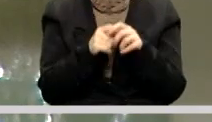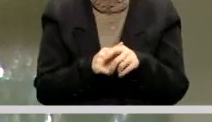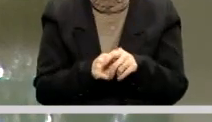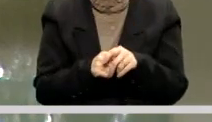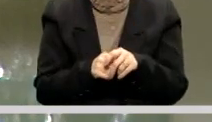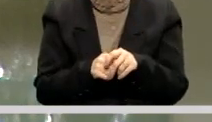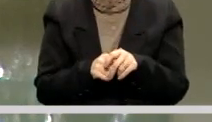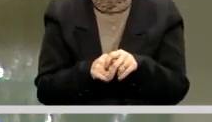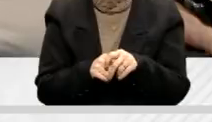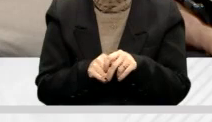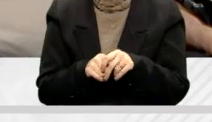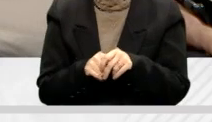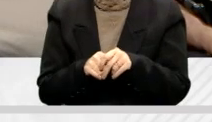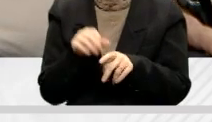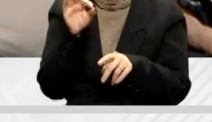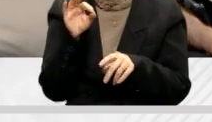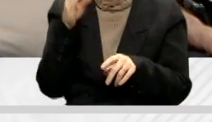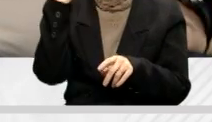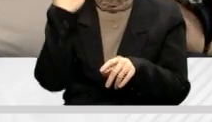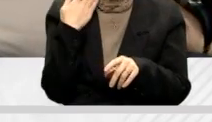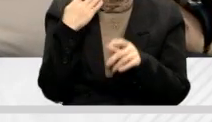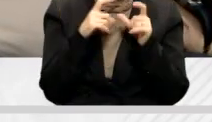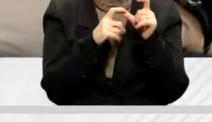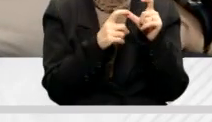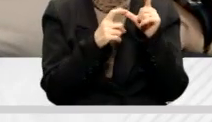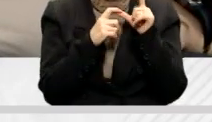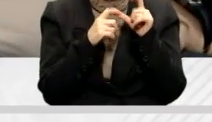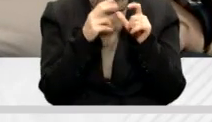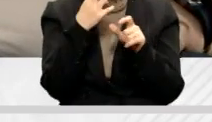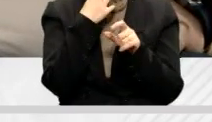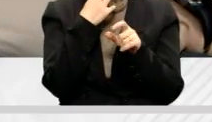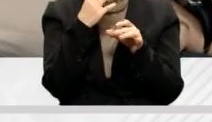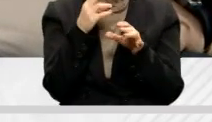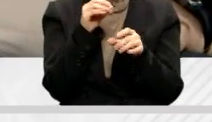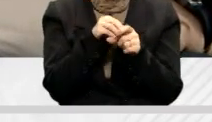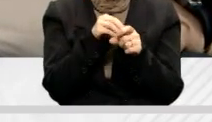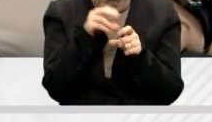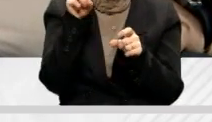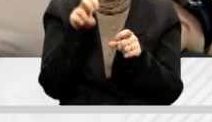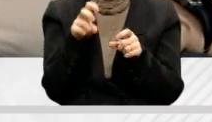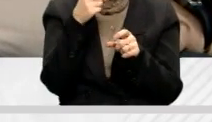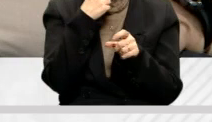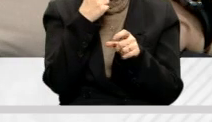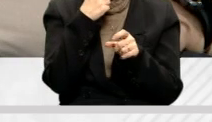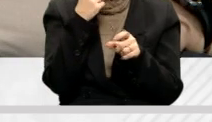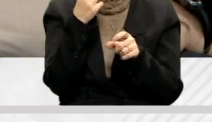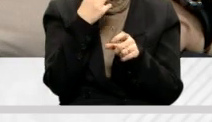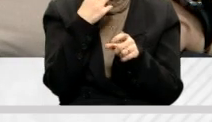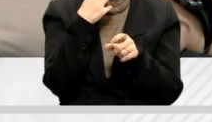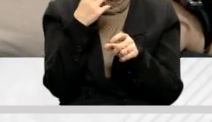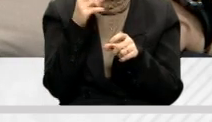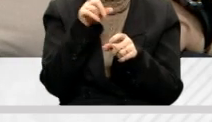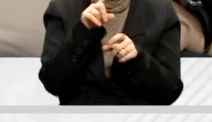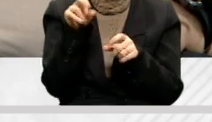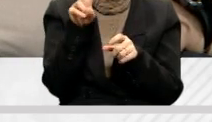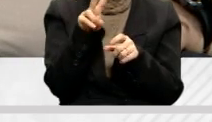edeceğiz. Şimdi izleyicimiz sormuş, kızı için 8 yaş. Yaşında kızım gece 12'den önce uykuya dalamıyor. Uykusu çok ağır. Sabah